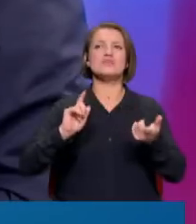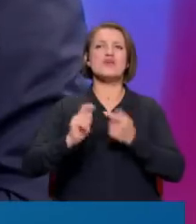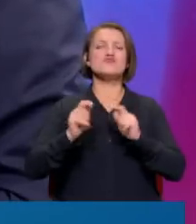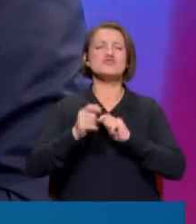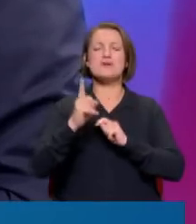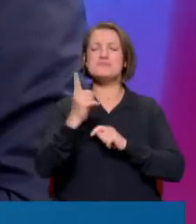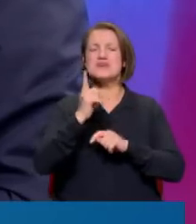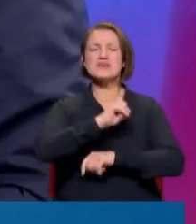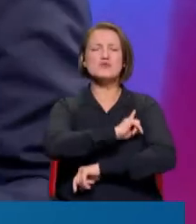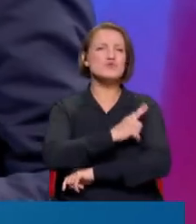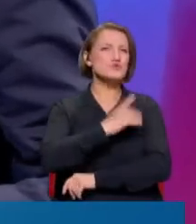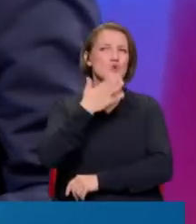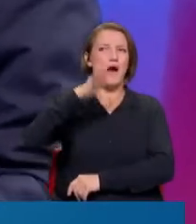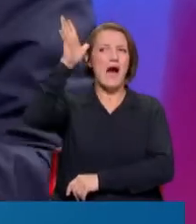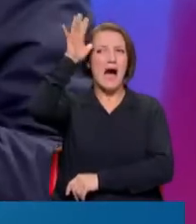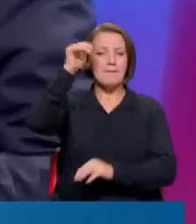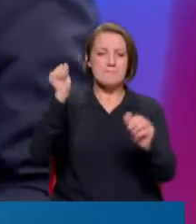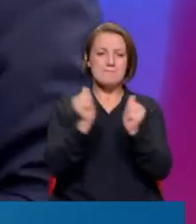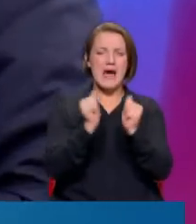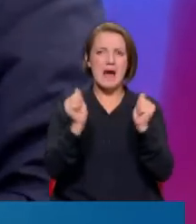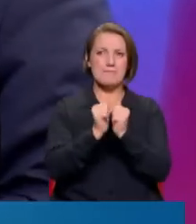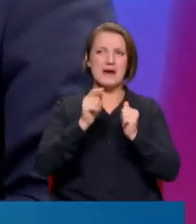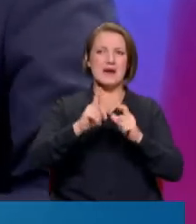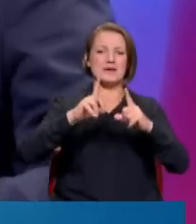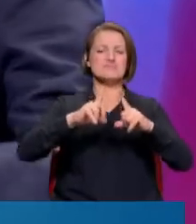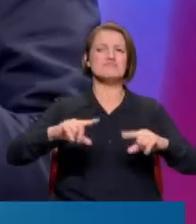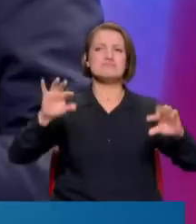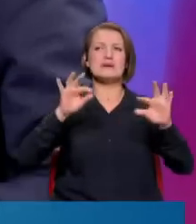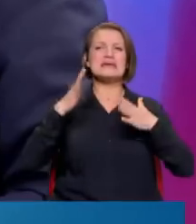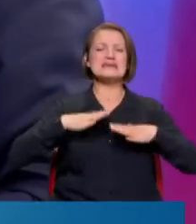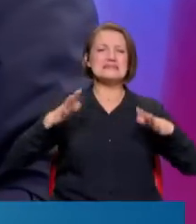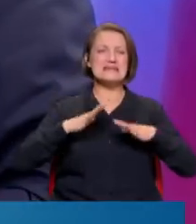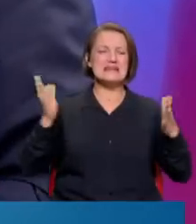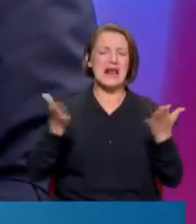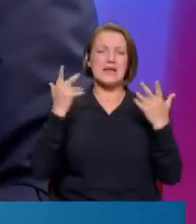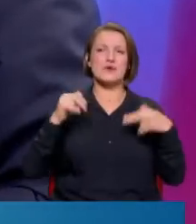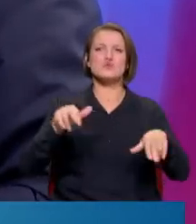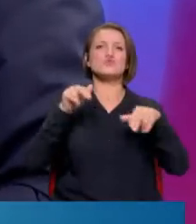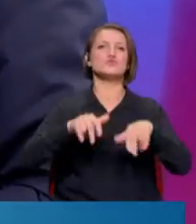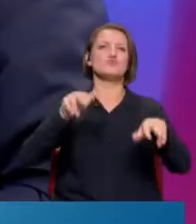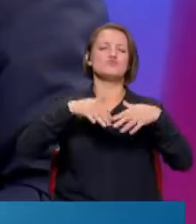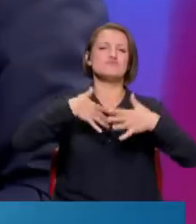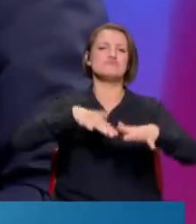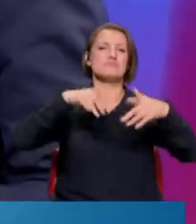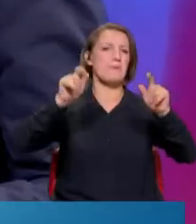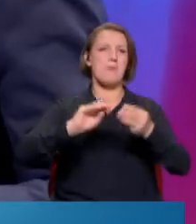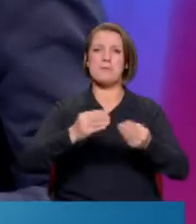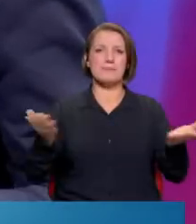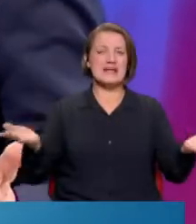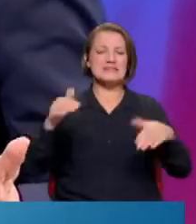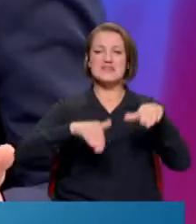güç yok ABD ile beraber haritayı şekillendiriyor İstedikleri kadar yürüsünler problem değil